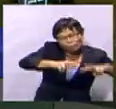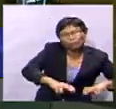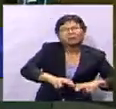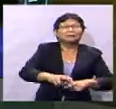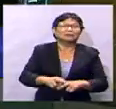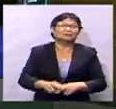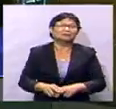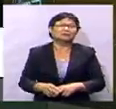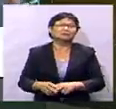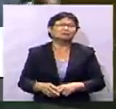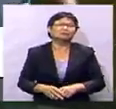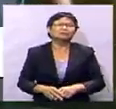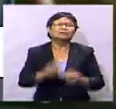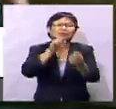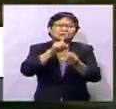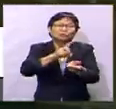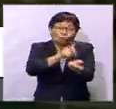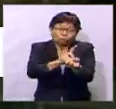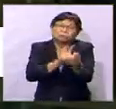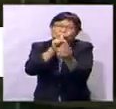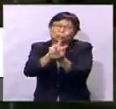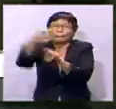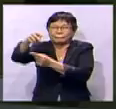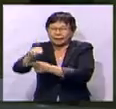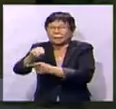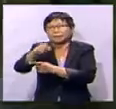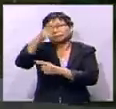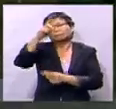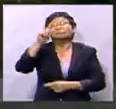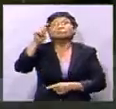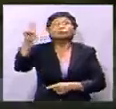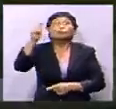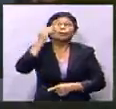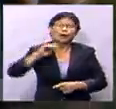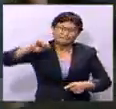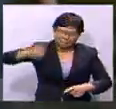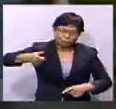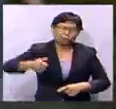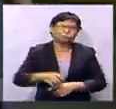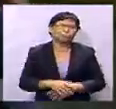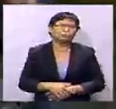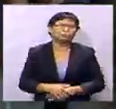Dr. Setev dalam pada itu dijangka bertemu Perdana Menteri Tun Dr. Mahathir Mohamad esok.